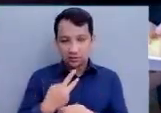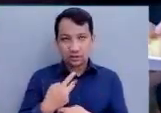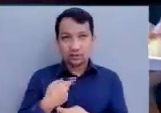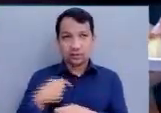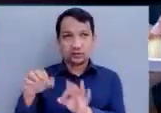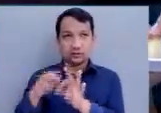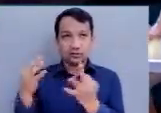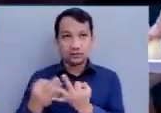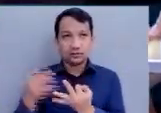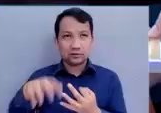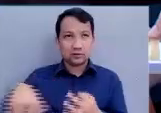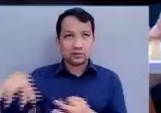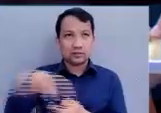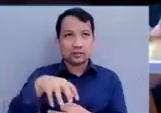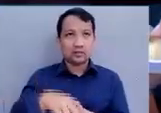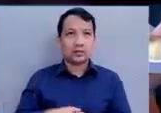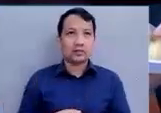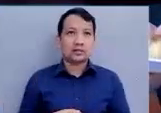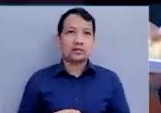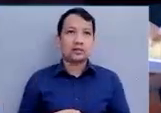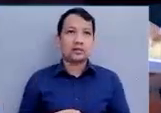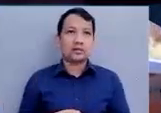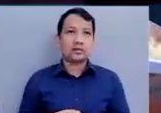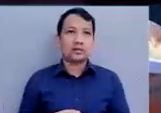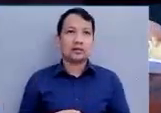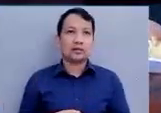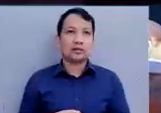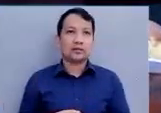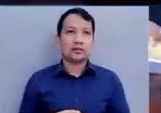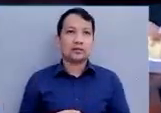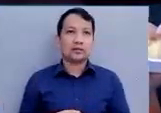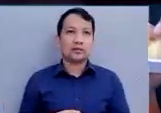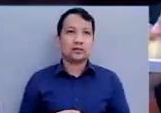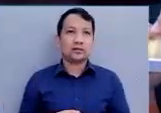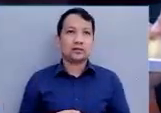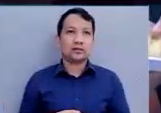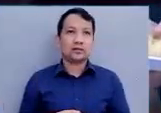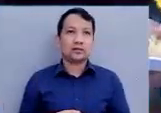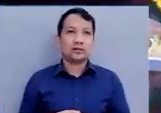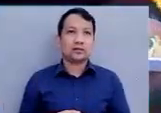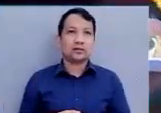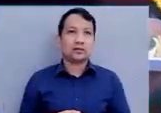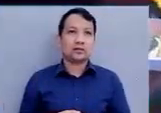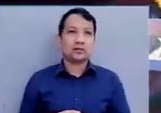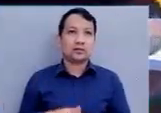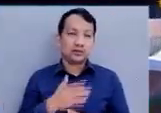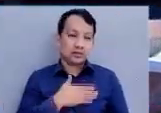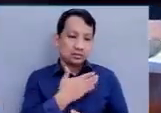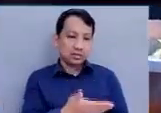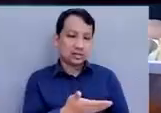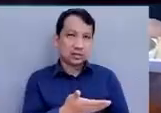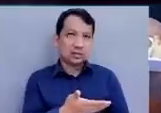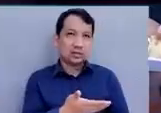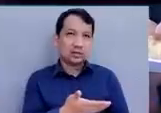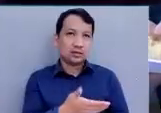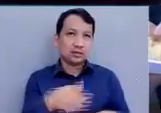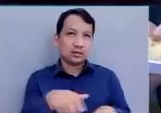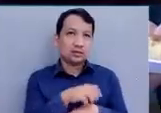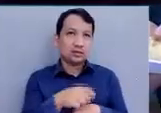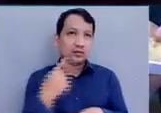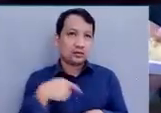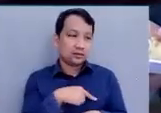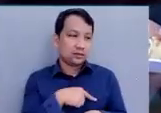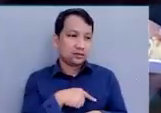pamilya nila minsan po ah hindi lang po pamilya ah ah empleyado touring nila sa amin kundi talagang parang